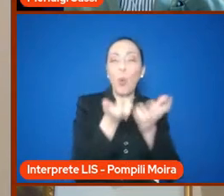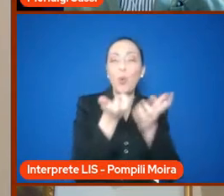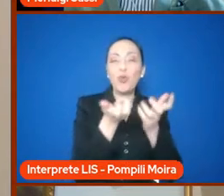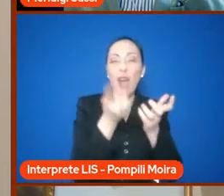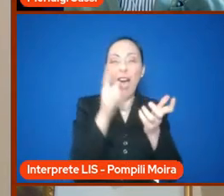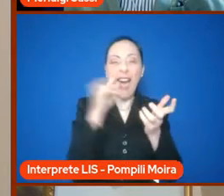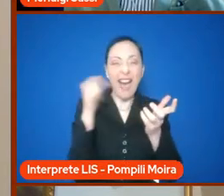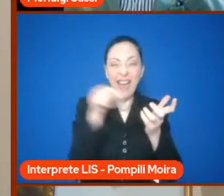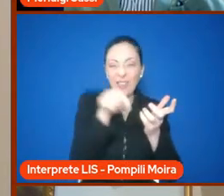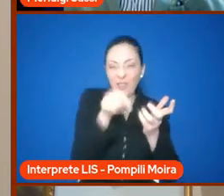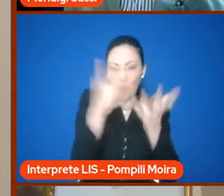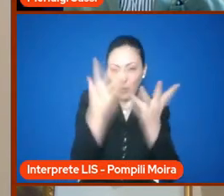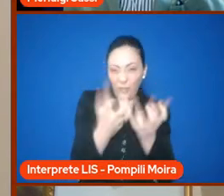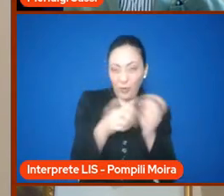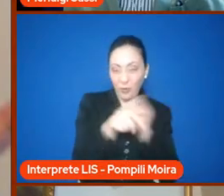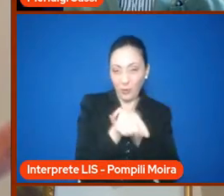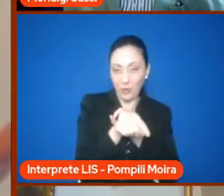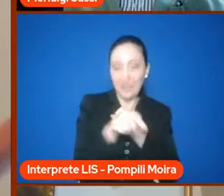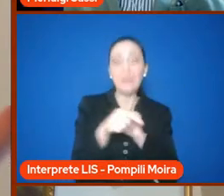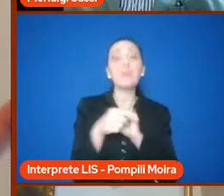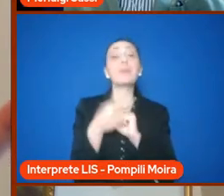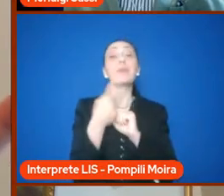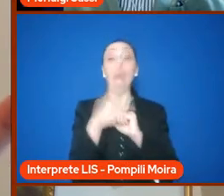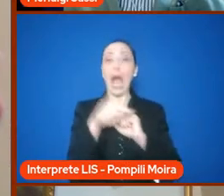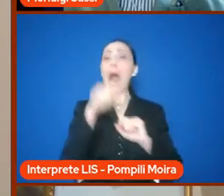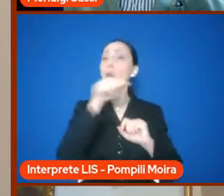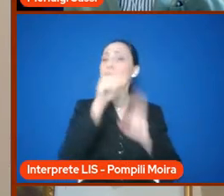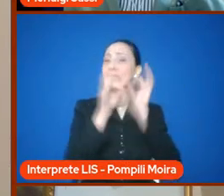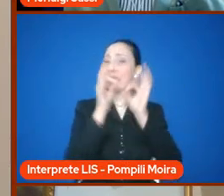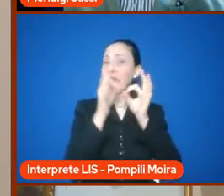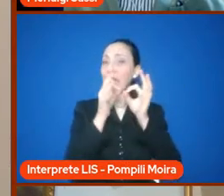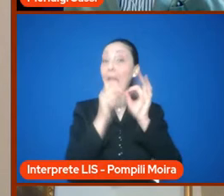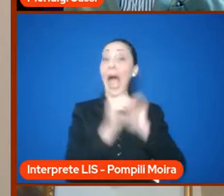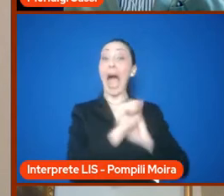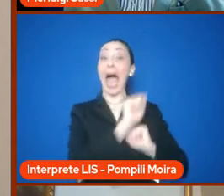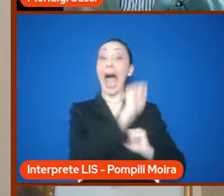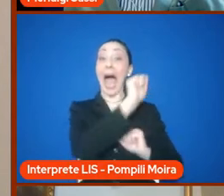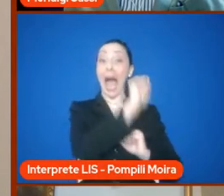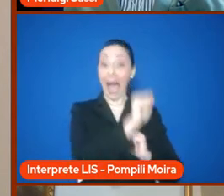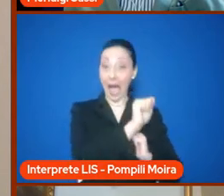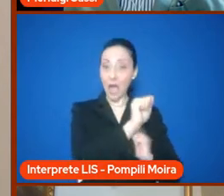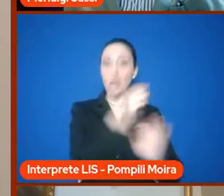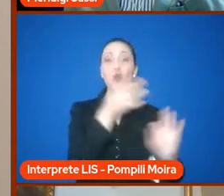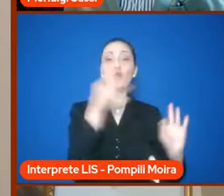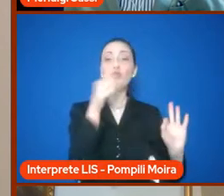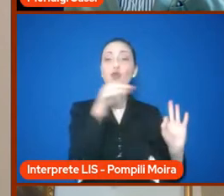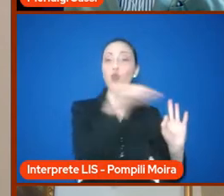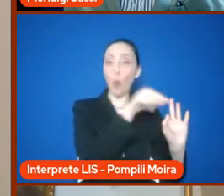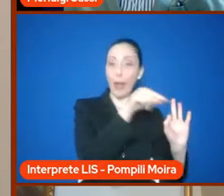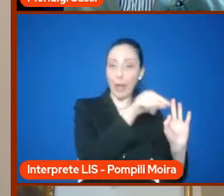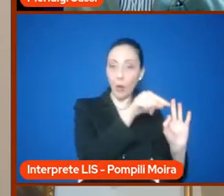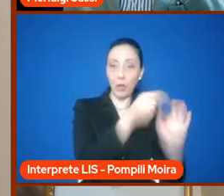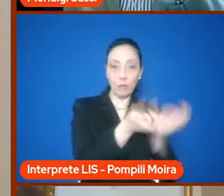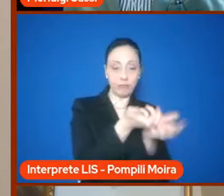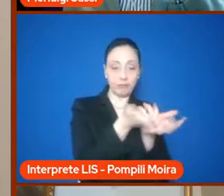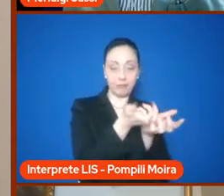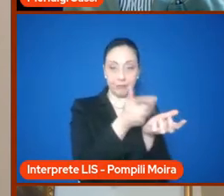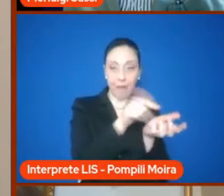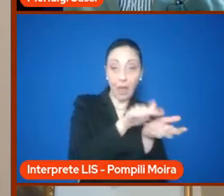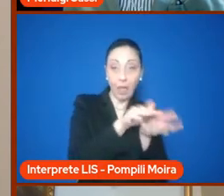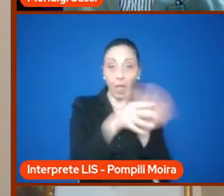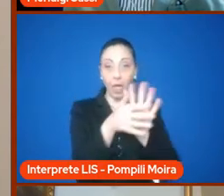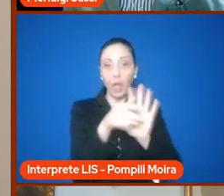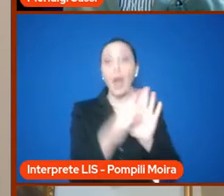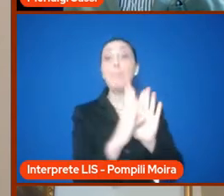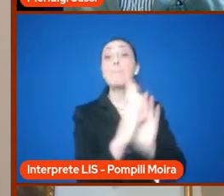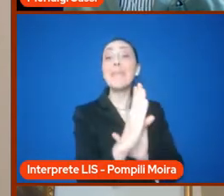iniziale fra il prodotto A e le condizioni in cui è stato convertito in B,